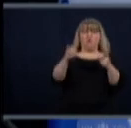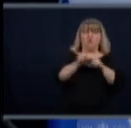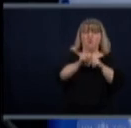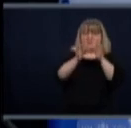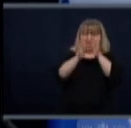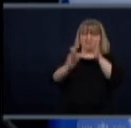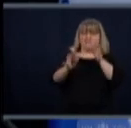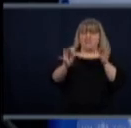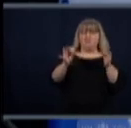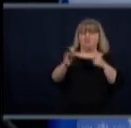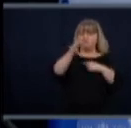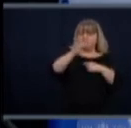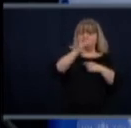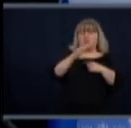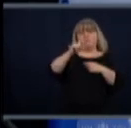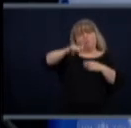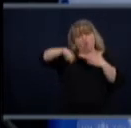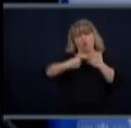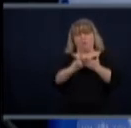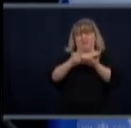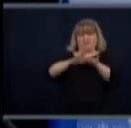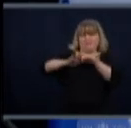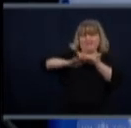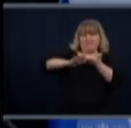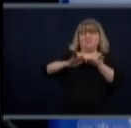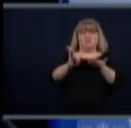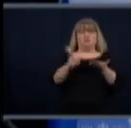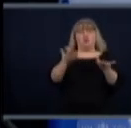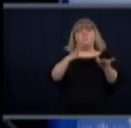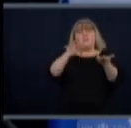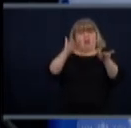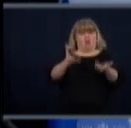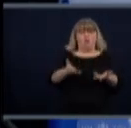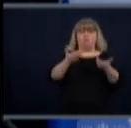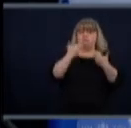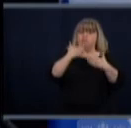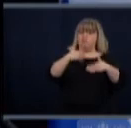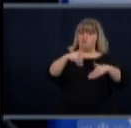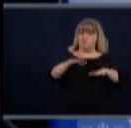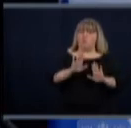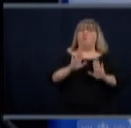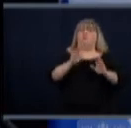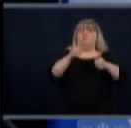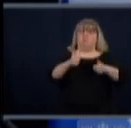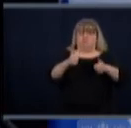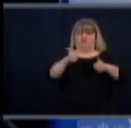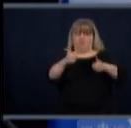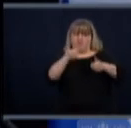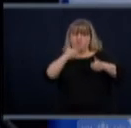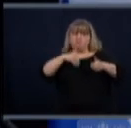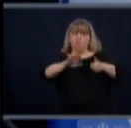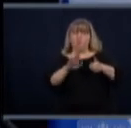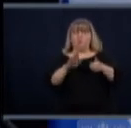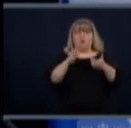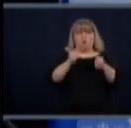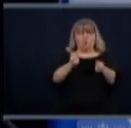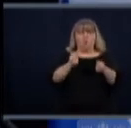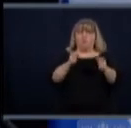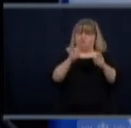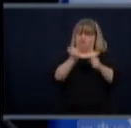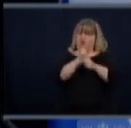faut restériliser. Mais actuellement, là, on est en bonne voie. On pense qu'on peut monter rapidement à 15 000 tests par